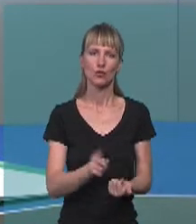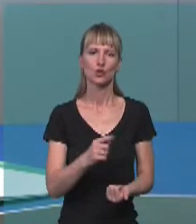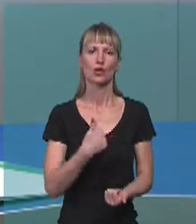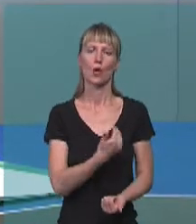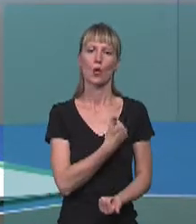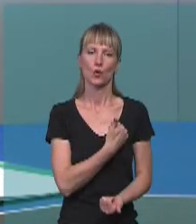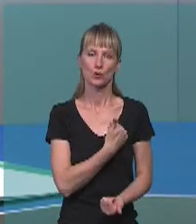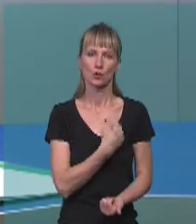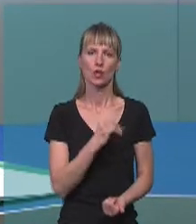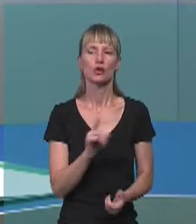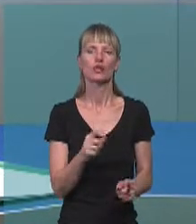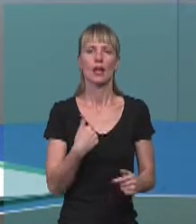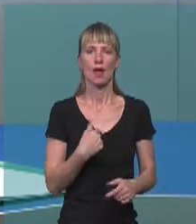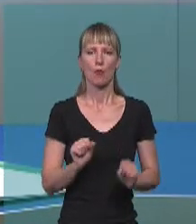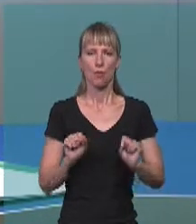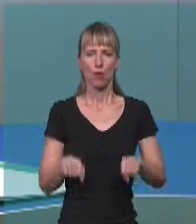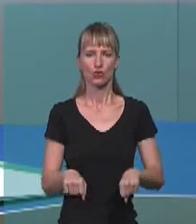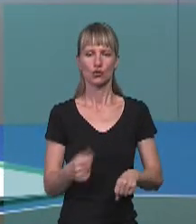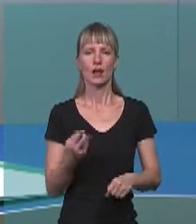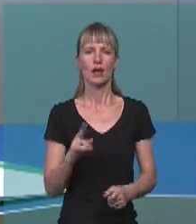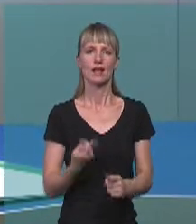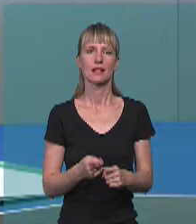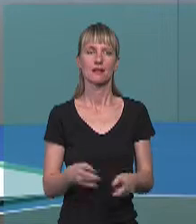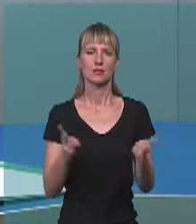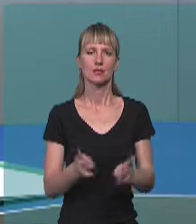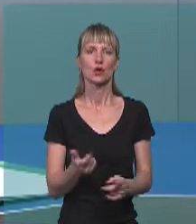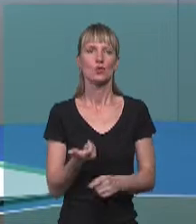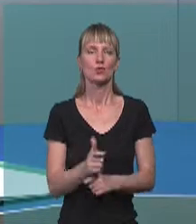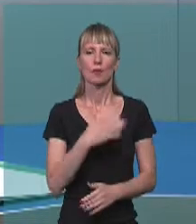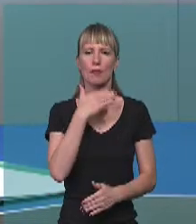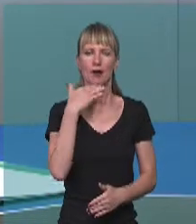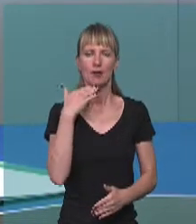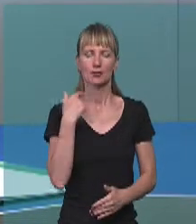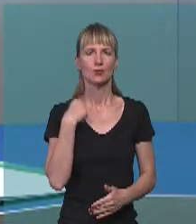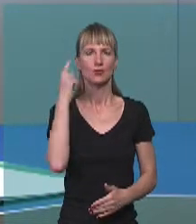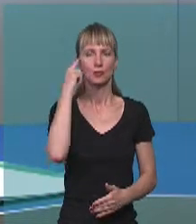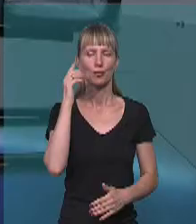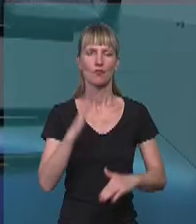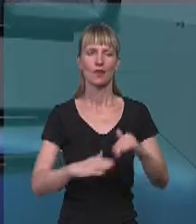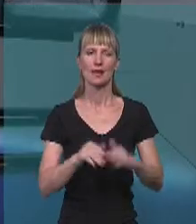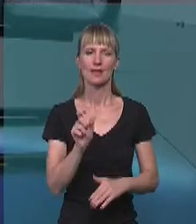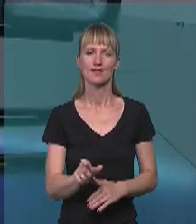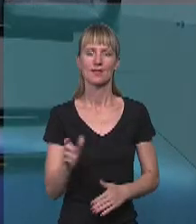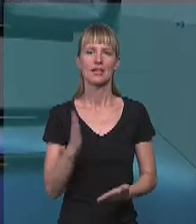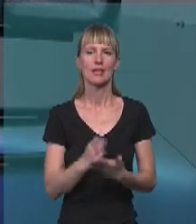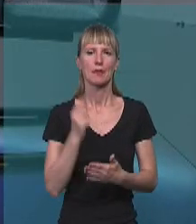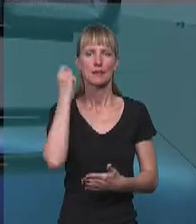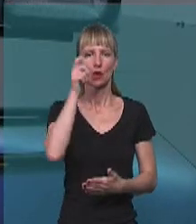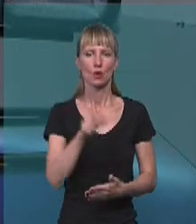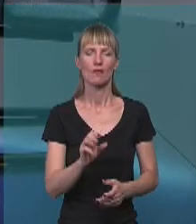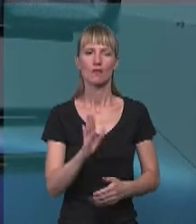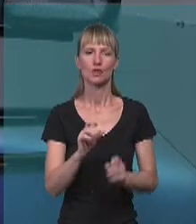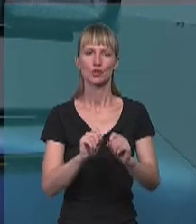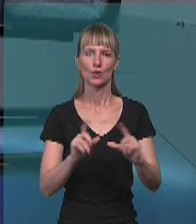хочу, але що я можу. Да? Для цього існує дуже багато, мені кажеться, фахівців, і є психологи в